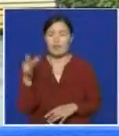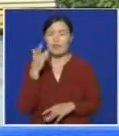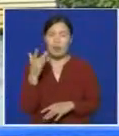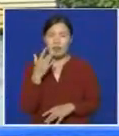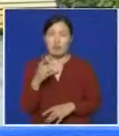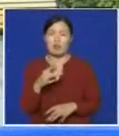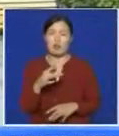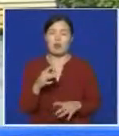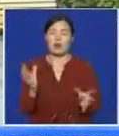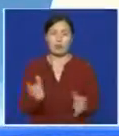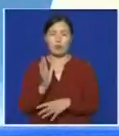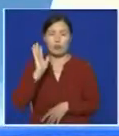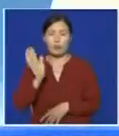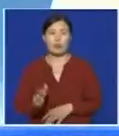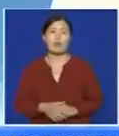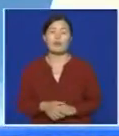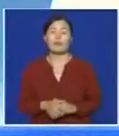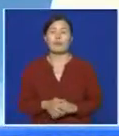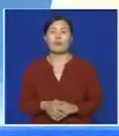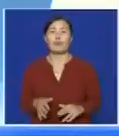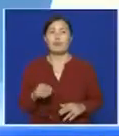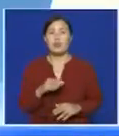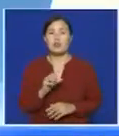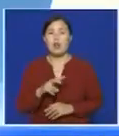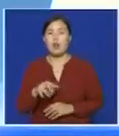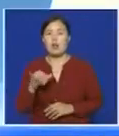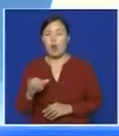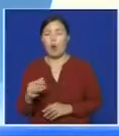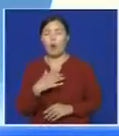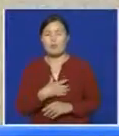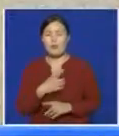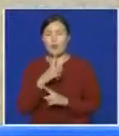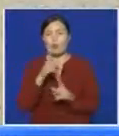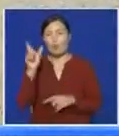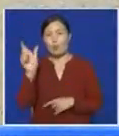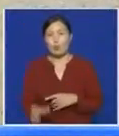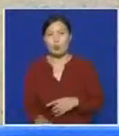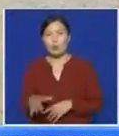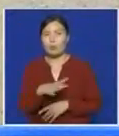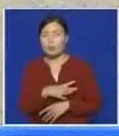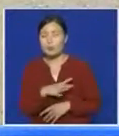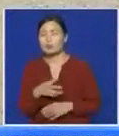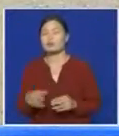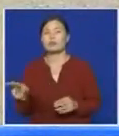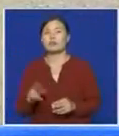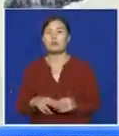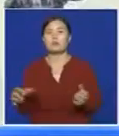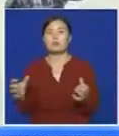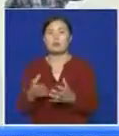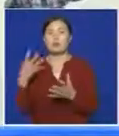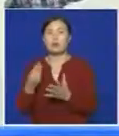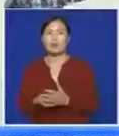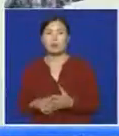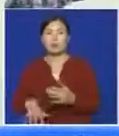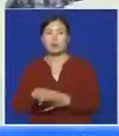наших сердцах. В то время Жалау Мынбаев – одна из самых ярких фигур в борьбе за свободу страны. Имя крупного политического